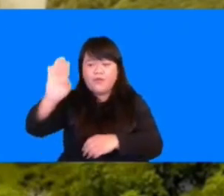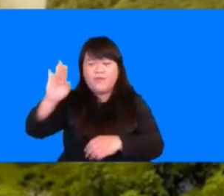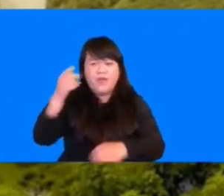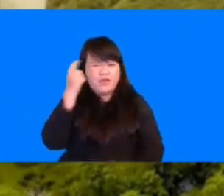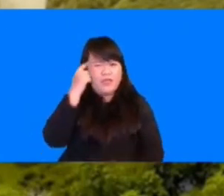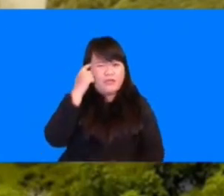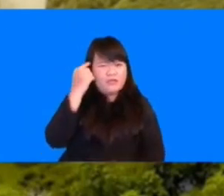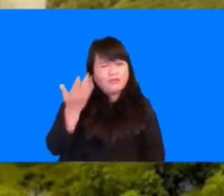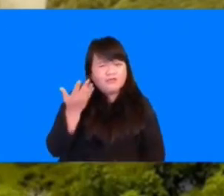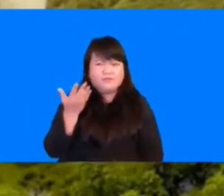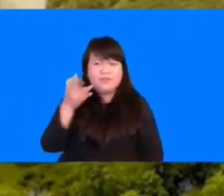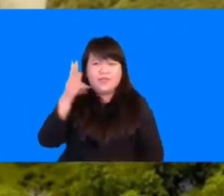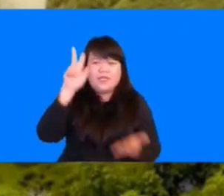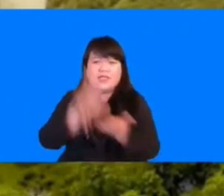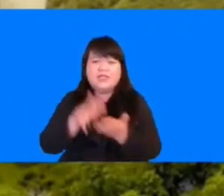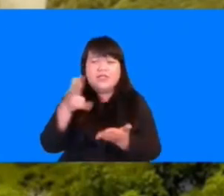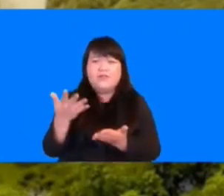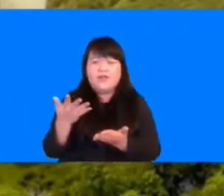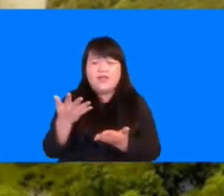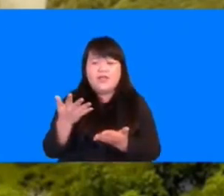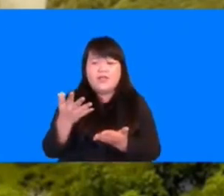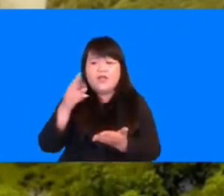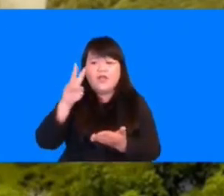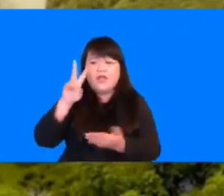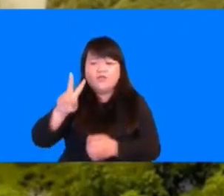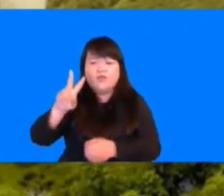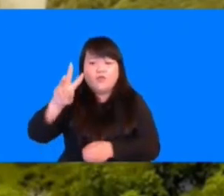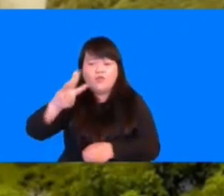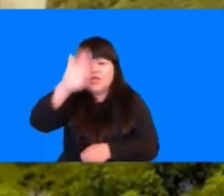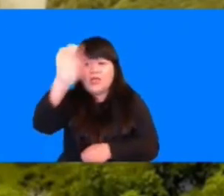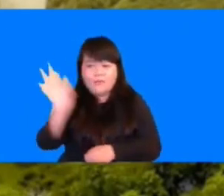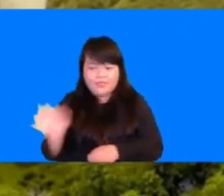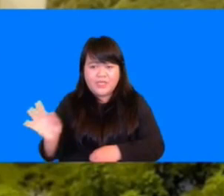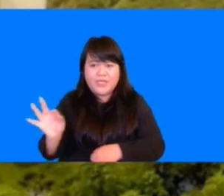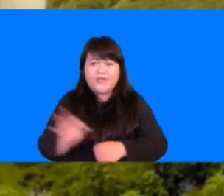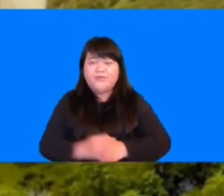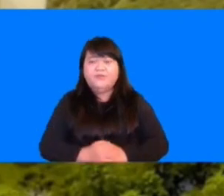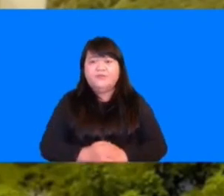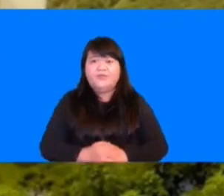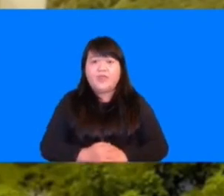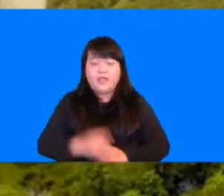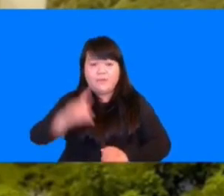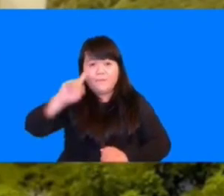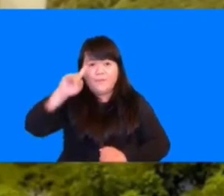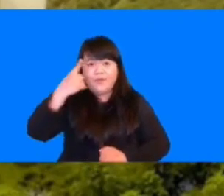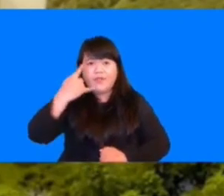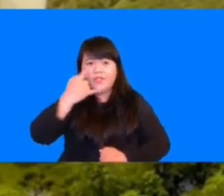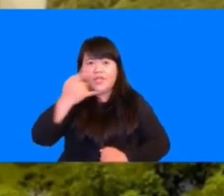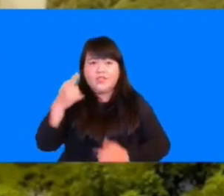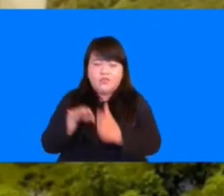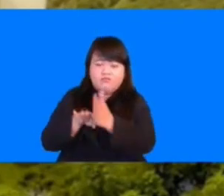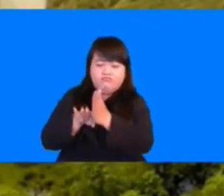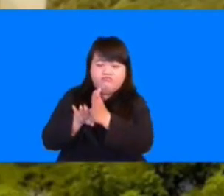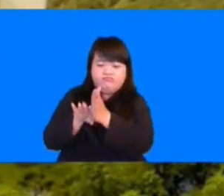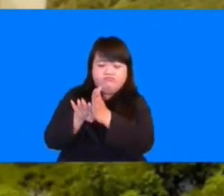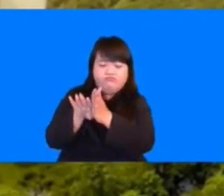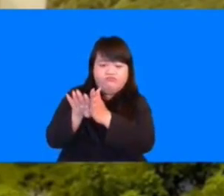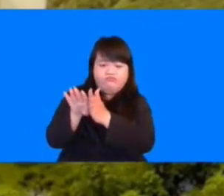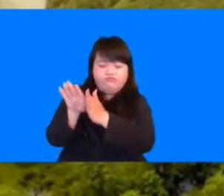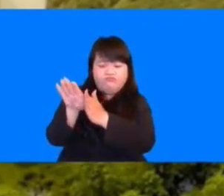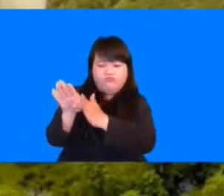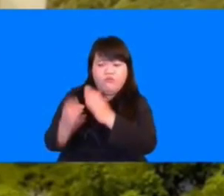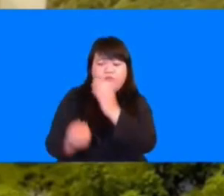diperkirakan atau harus ditetapkan sekitar 23%. Pemerintah tentu akan terus mendorong pengembangan energi baru